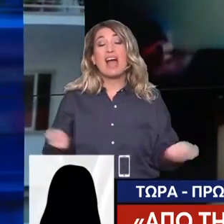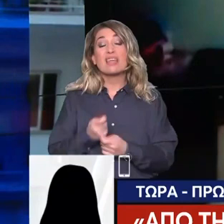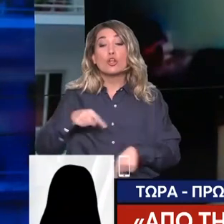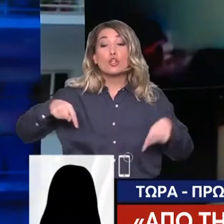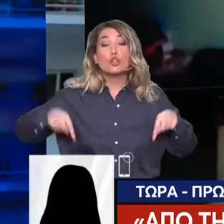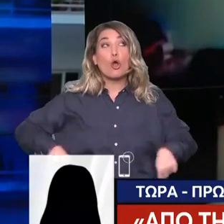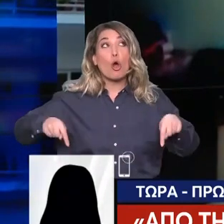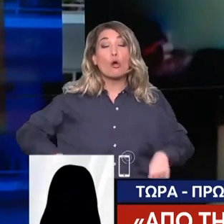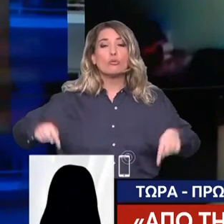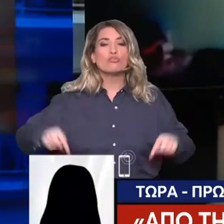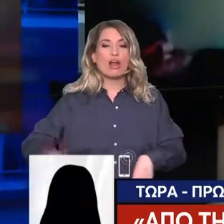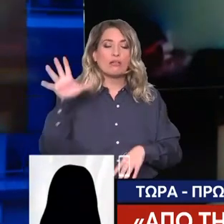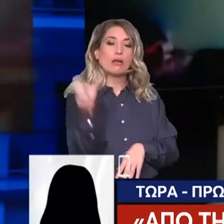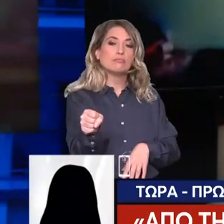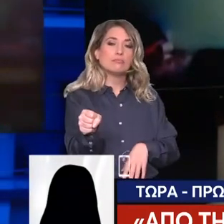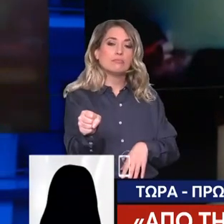Άμεσα.